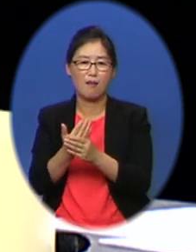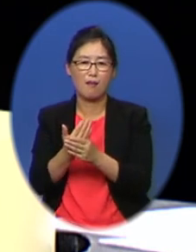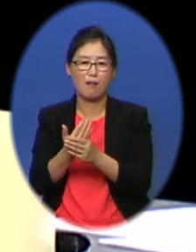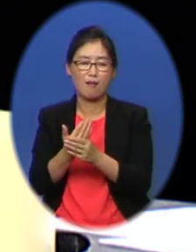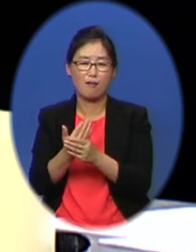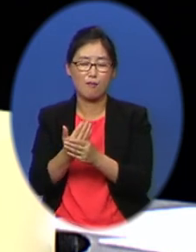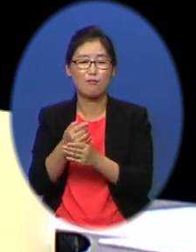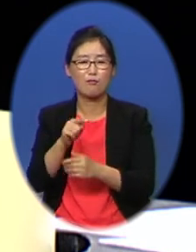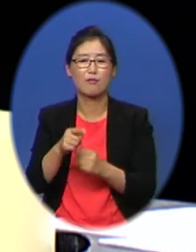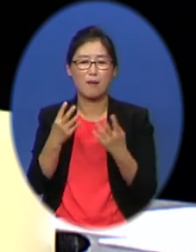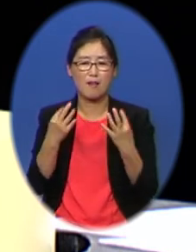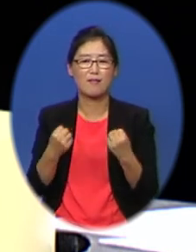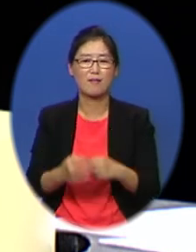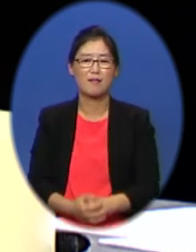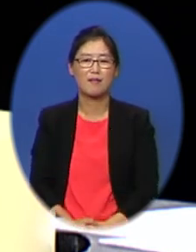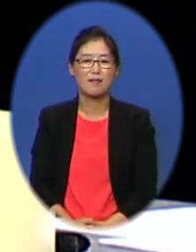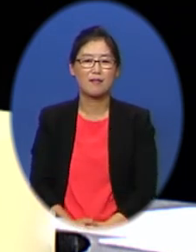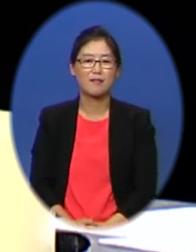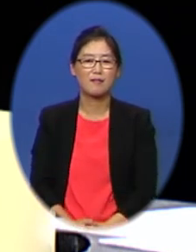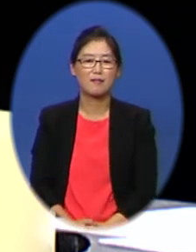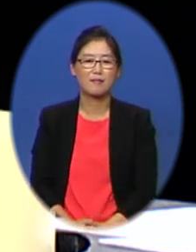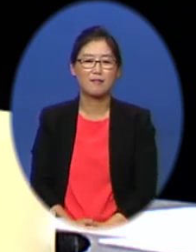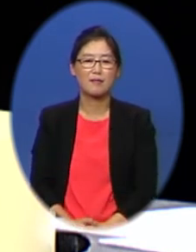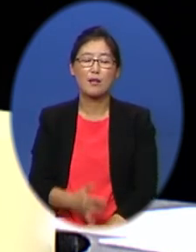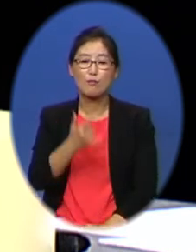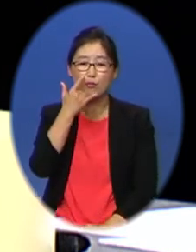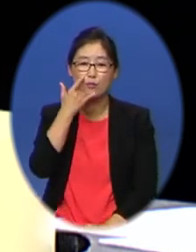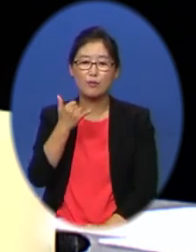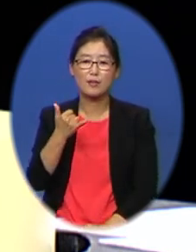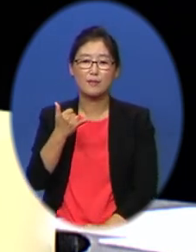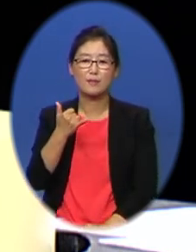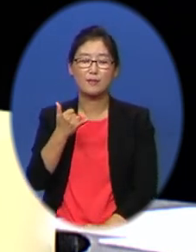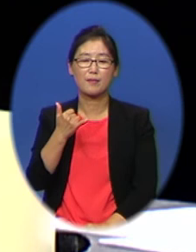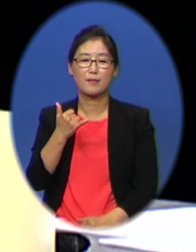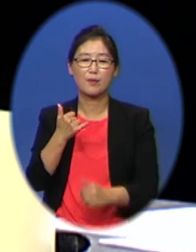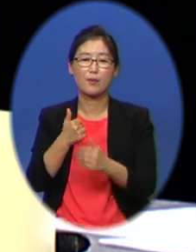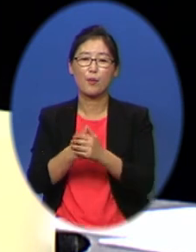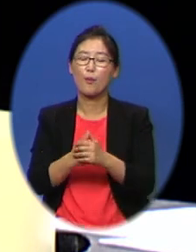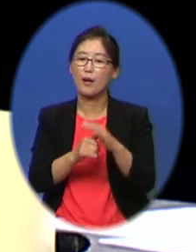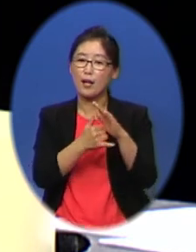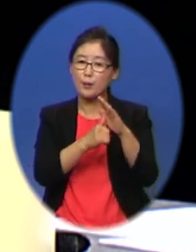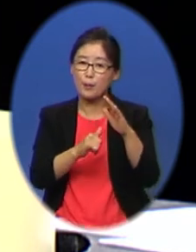빠져 있습니다. 자, 우리에게는 이 부모님 가족을